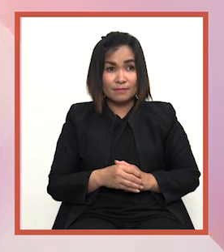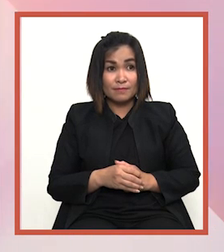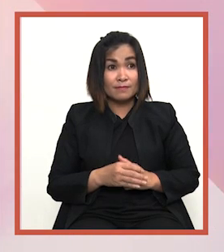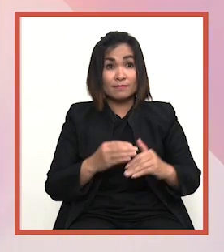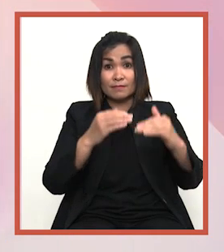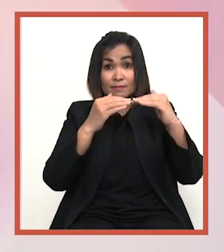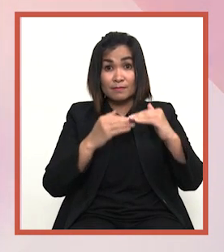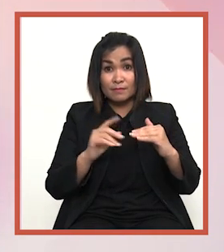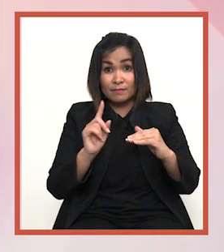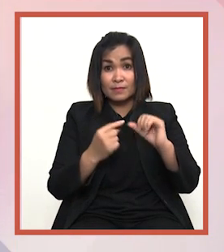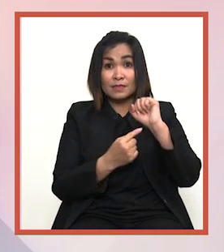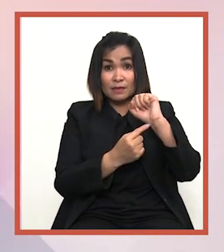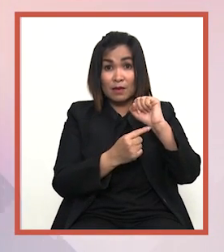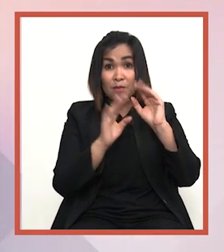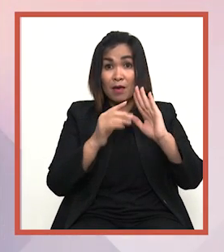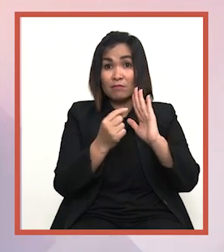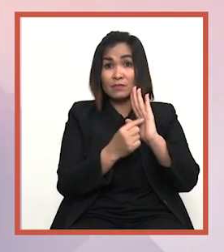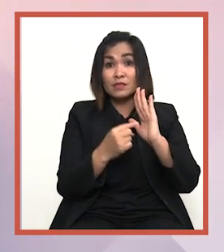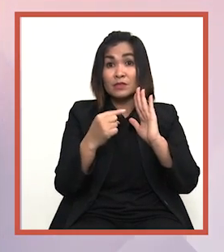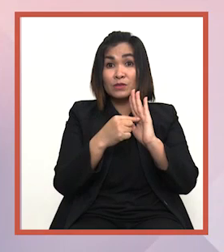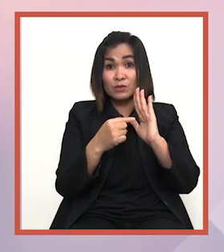สัญลักษณ์ต่อไปนะครับสวิตช์ขั้วเดียว